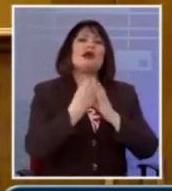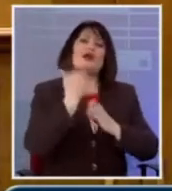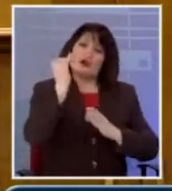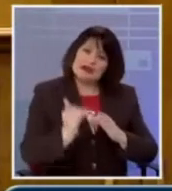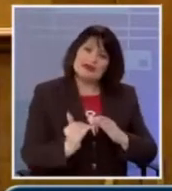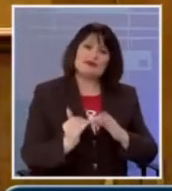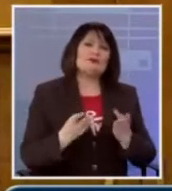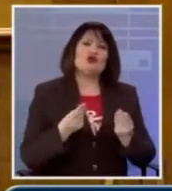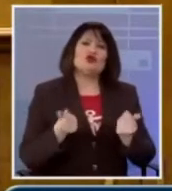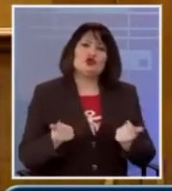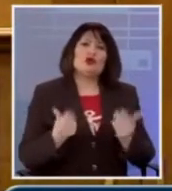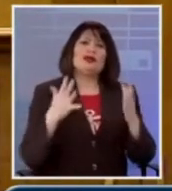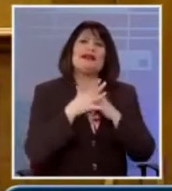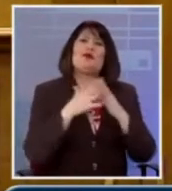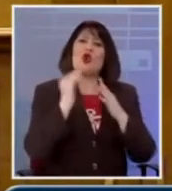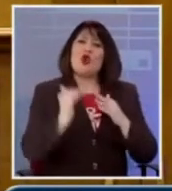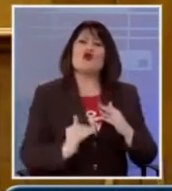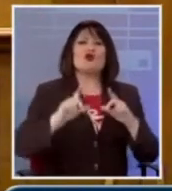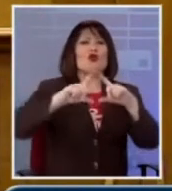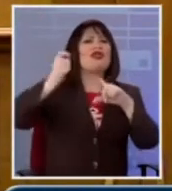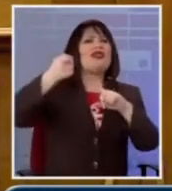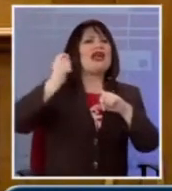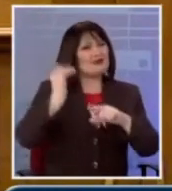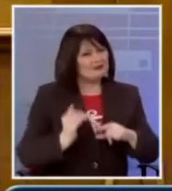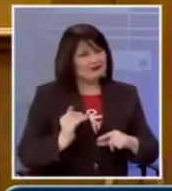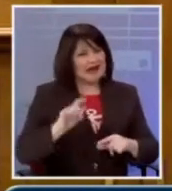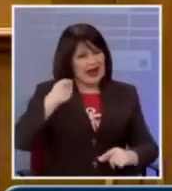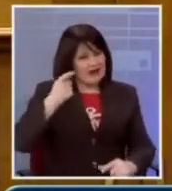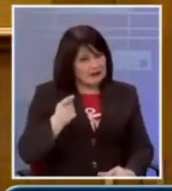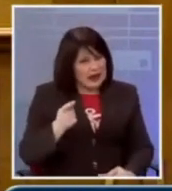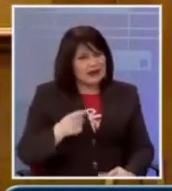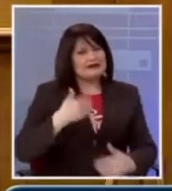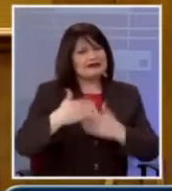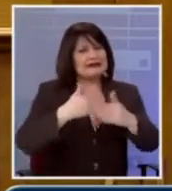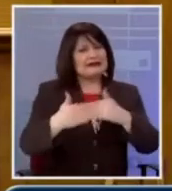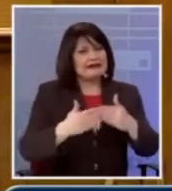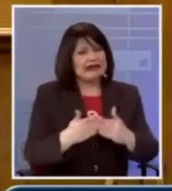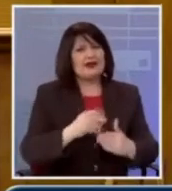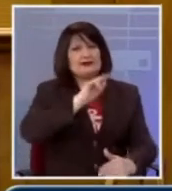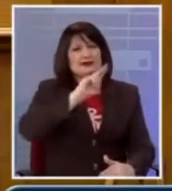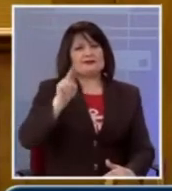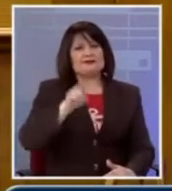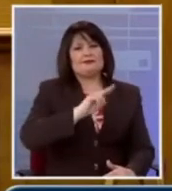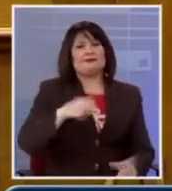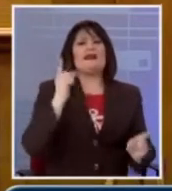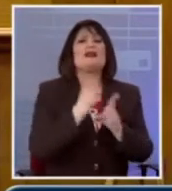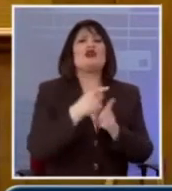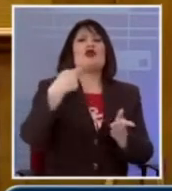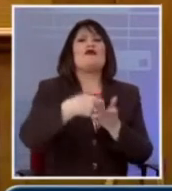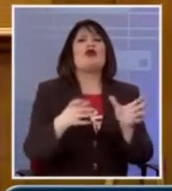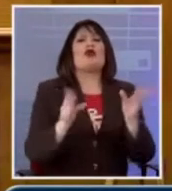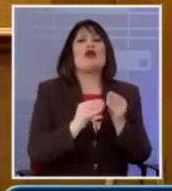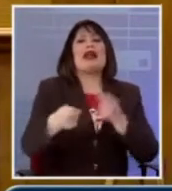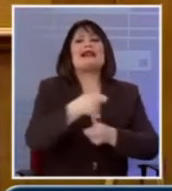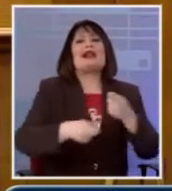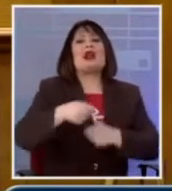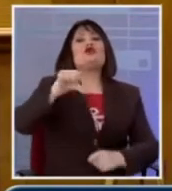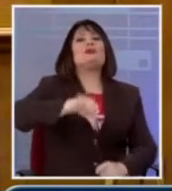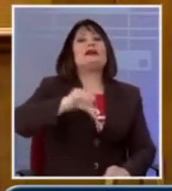καθιέρωση μειωμένου τιμολογίου ηλεκτρικού ρεύματος και τη σταδιακή κατάργηση του ειδικού φόρου κατανάλωσης